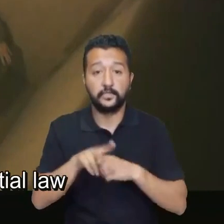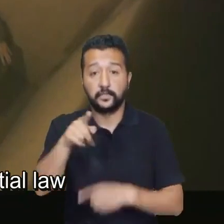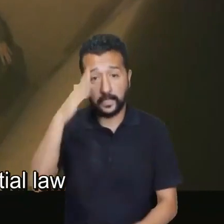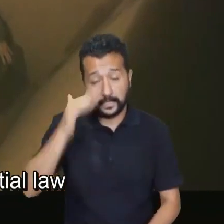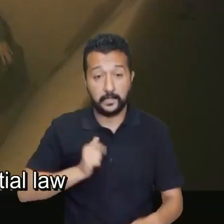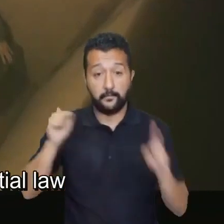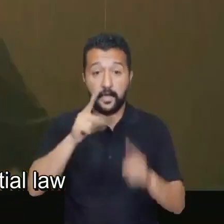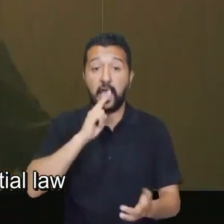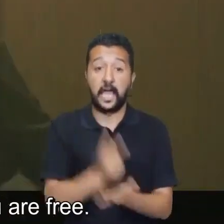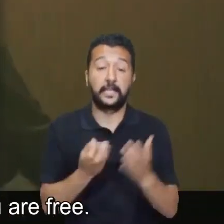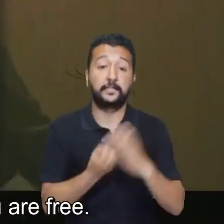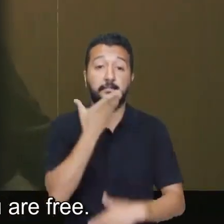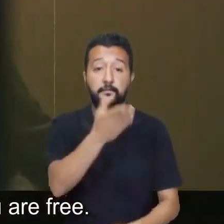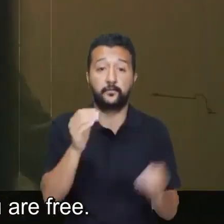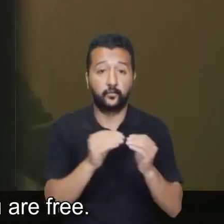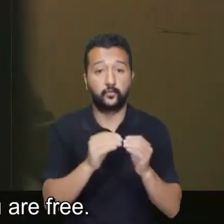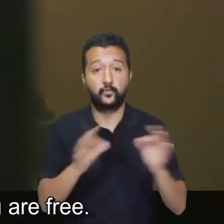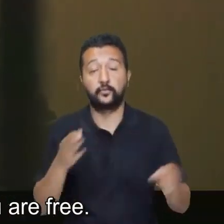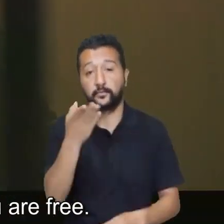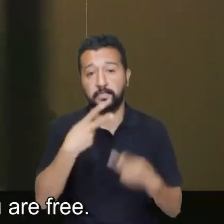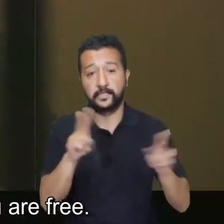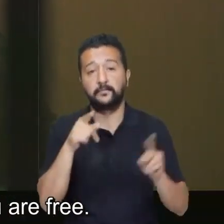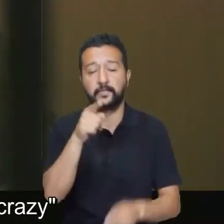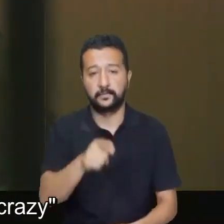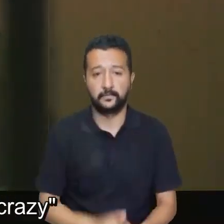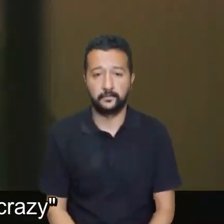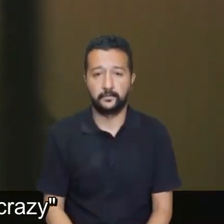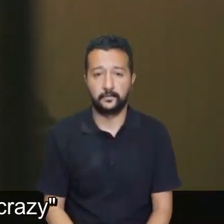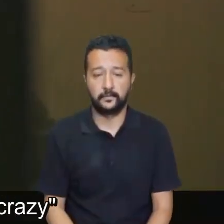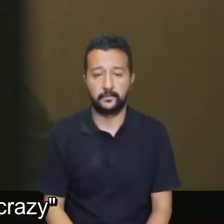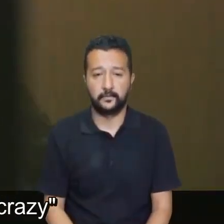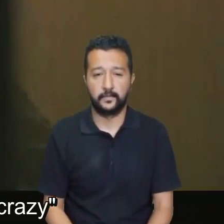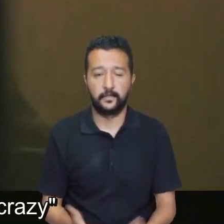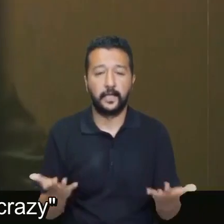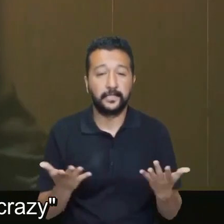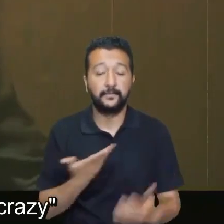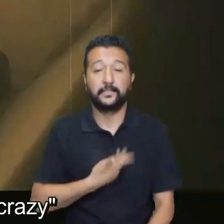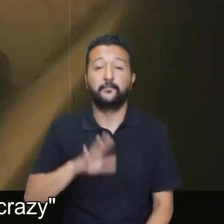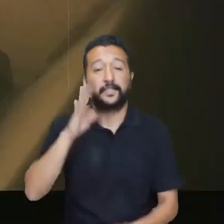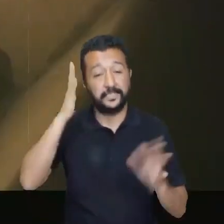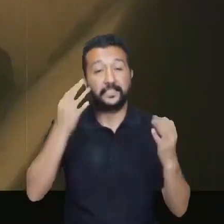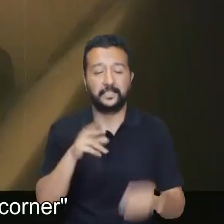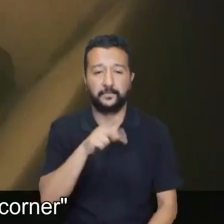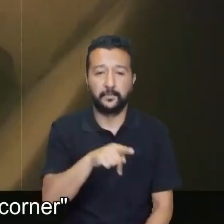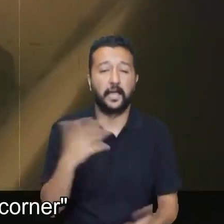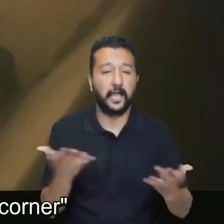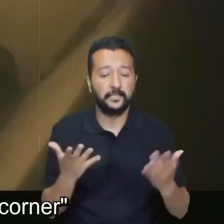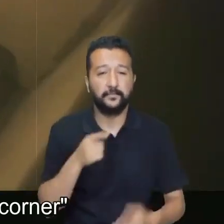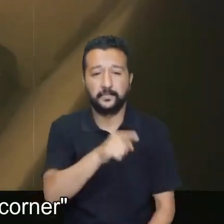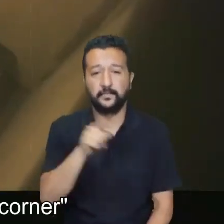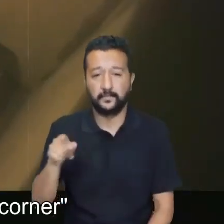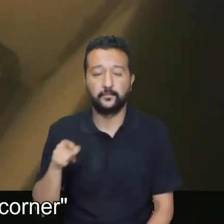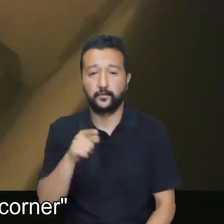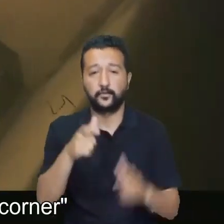yönetim mahkemesinden karar gelmiş. Suçsuzmuşsun, serbest. Sakalı saçı uzamış, oh diye rahatlayan gözlerini